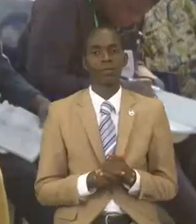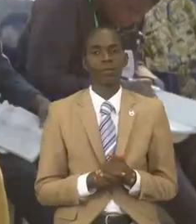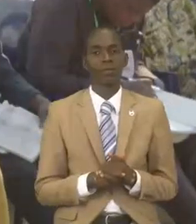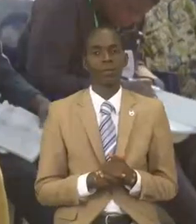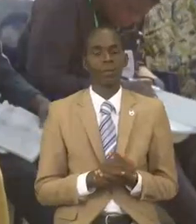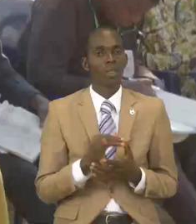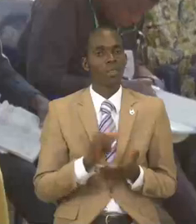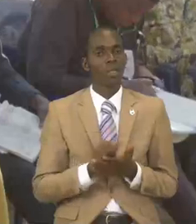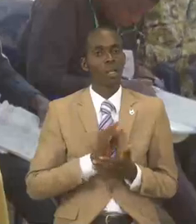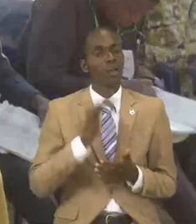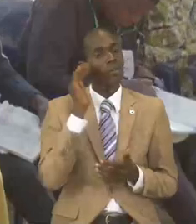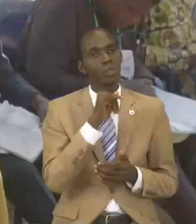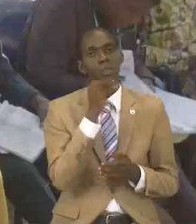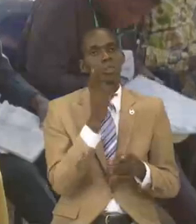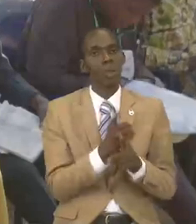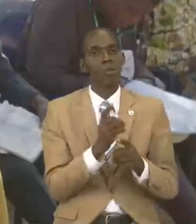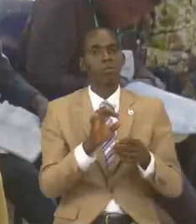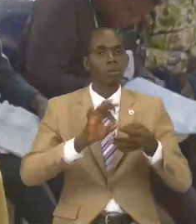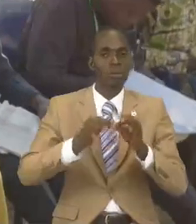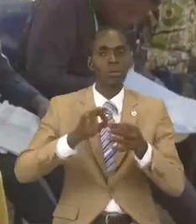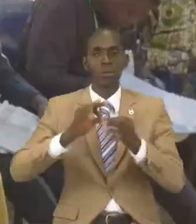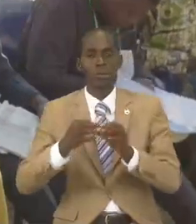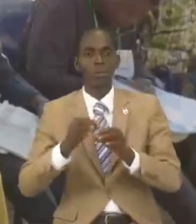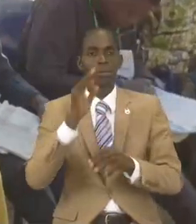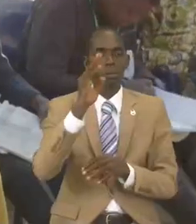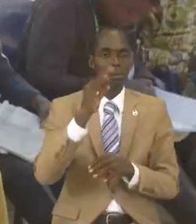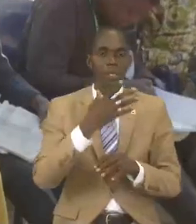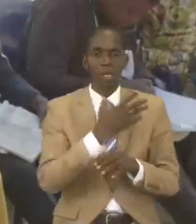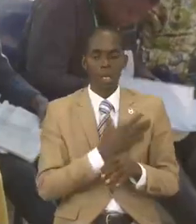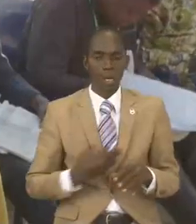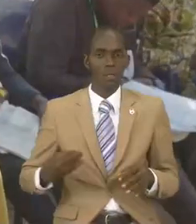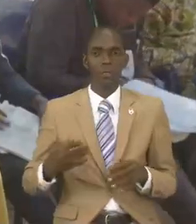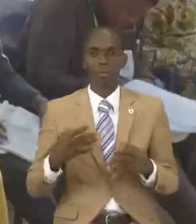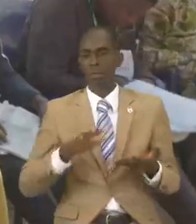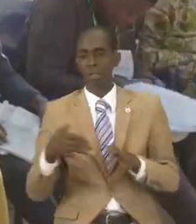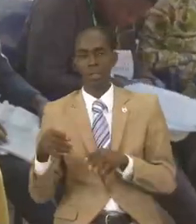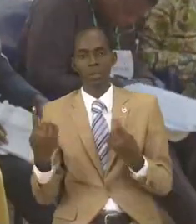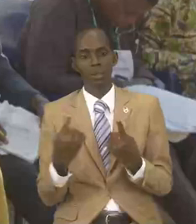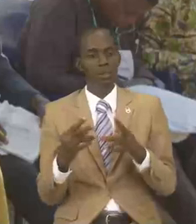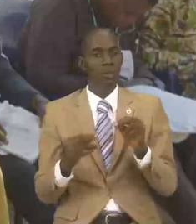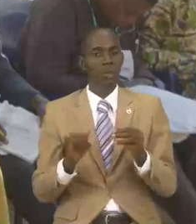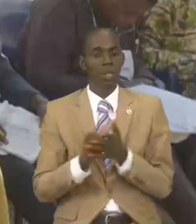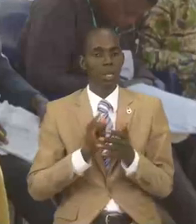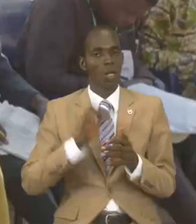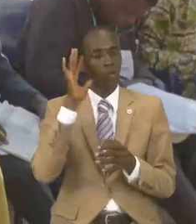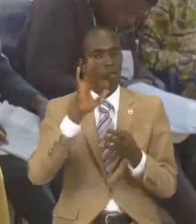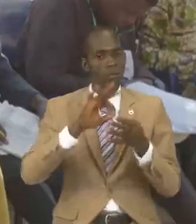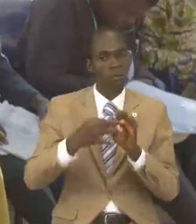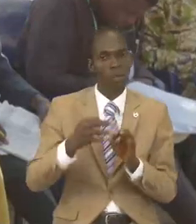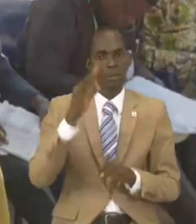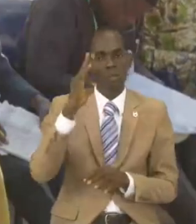Pour que je ne sois pas un prédicateur, je vais prêcher, pratiquer. Pour que tu ne sois pas un prédicateur, un auditeur. Tu